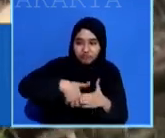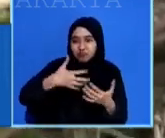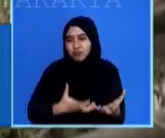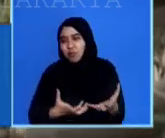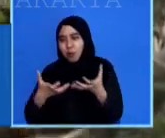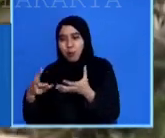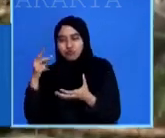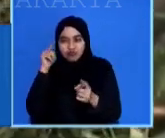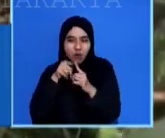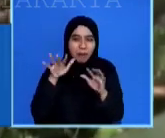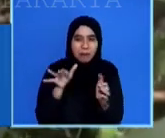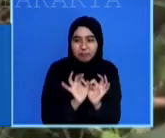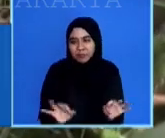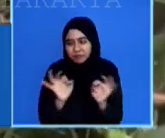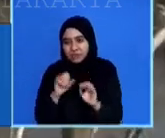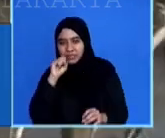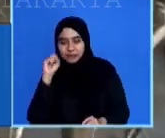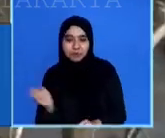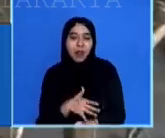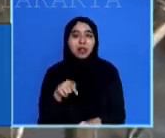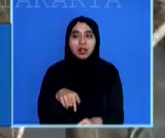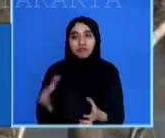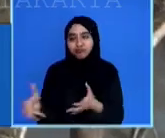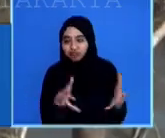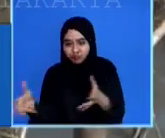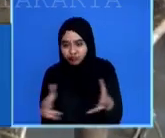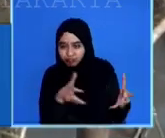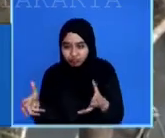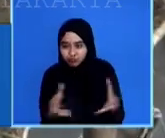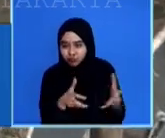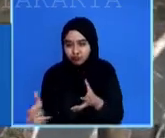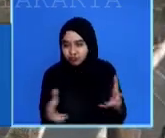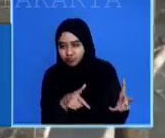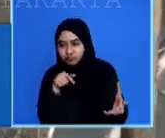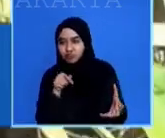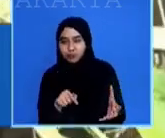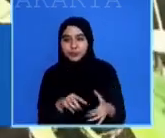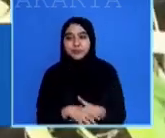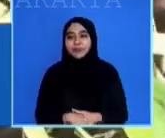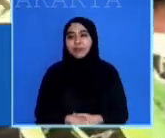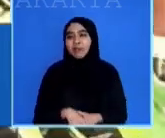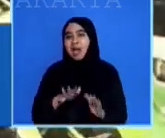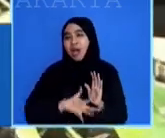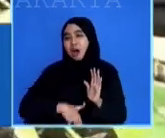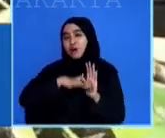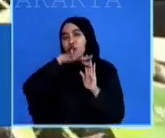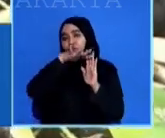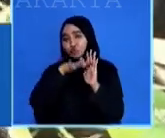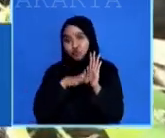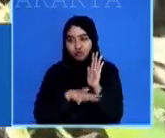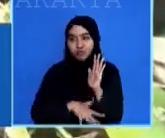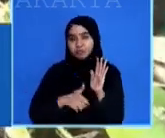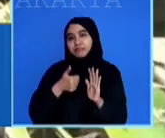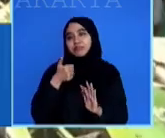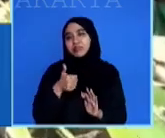evakuasi. Seperti biasanya, proses evakuasi secara menyeluruh bisa dilakukan saat air sungai surut. Upaya evakuasi